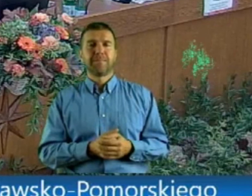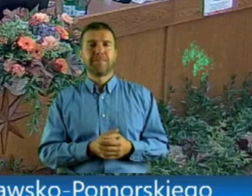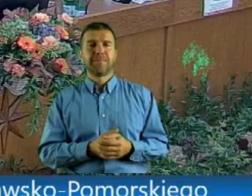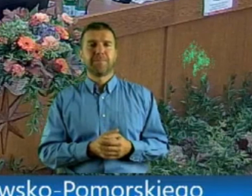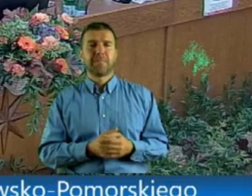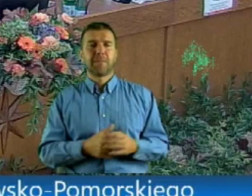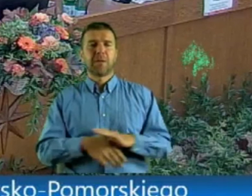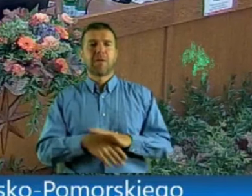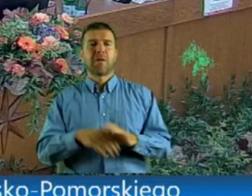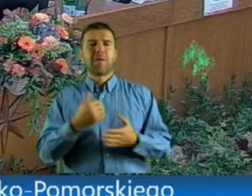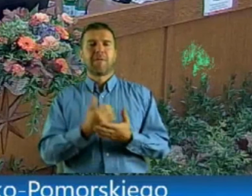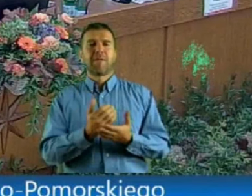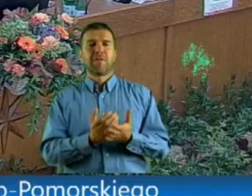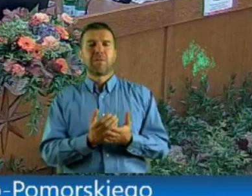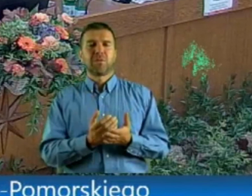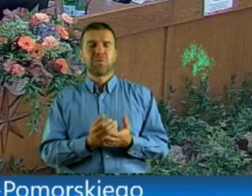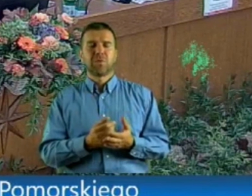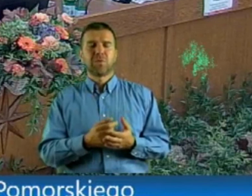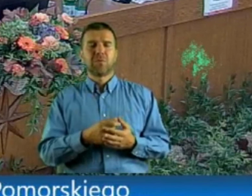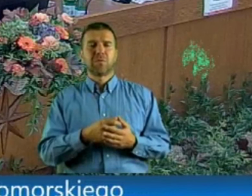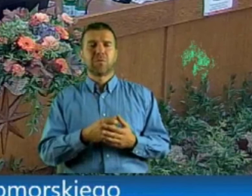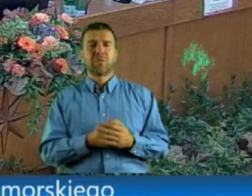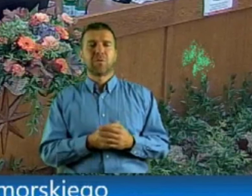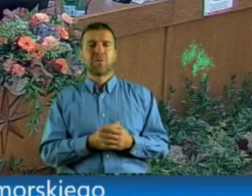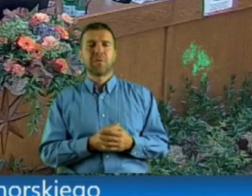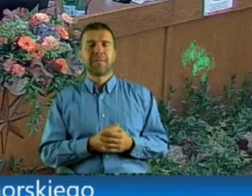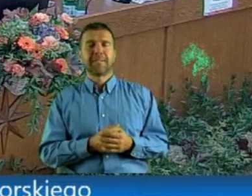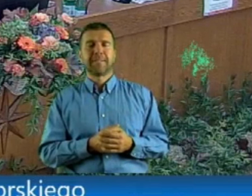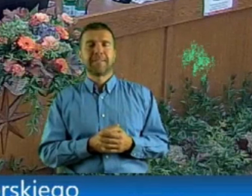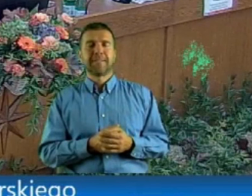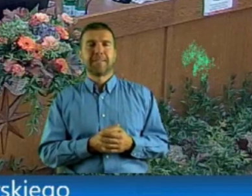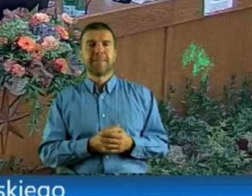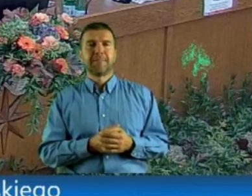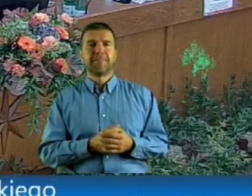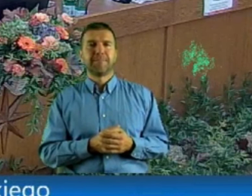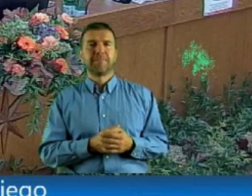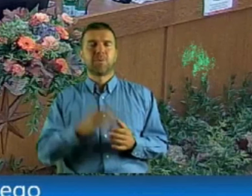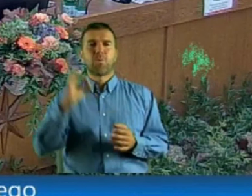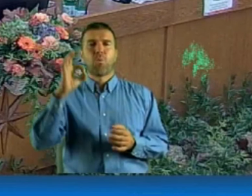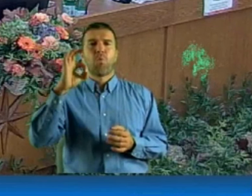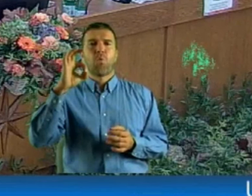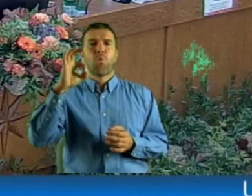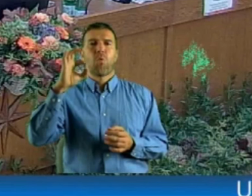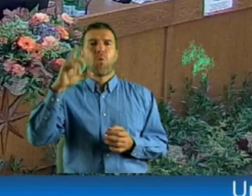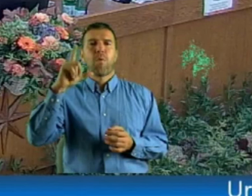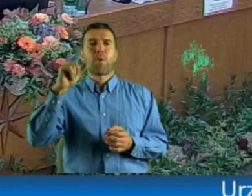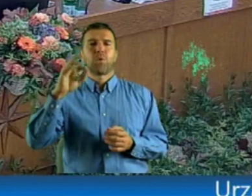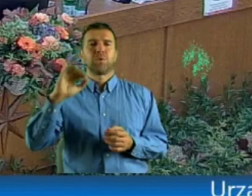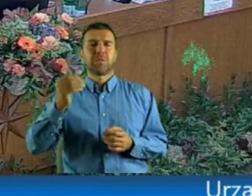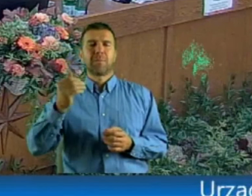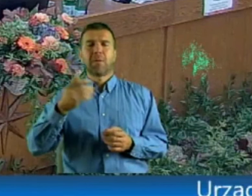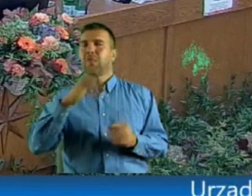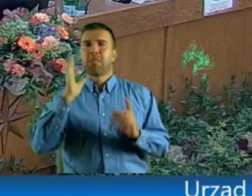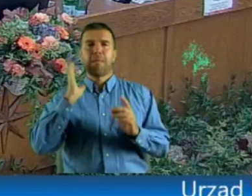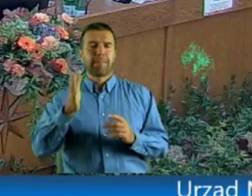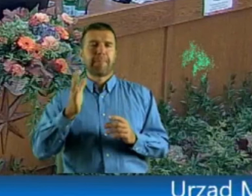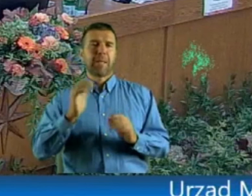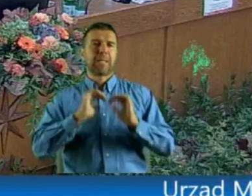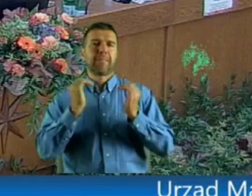w województwie, tu akurat wymienię, w województwie opolskim nie będzie docelowo